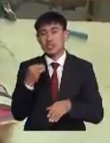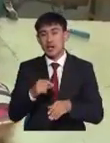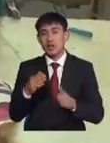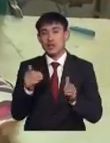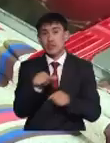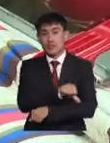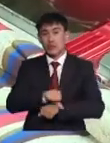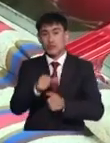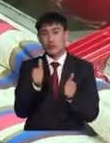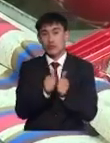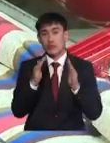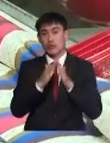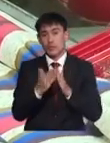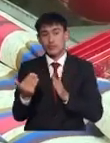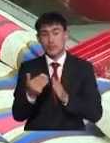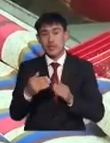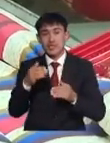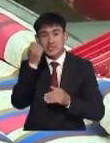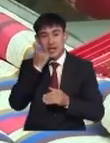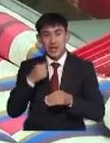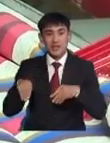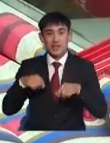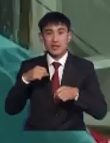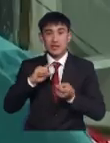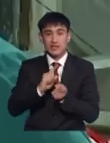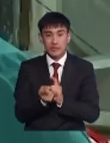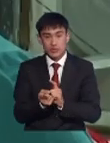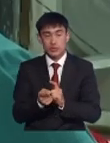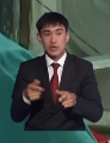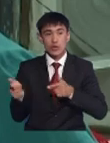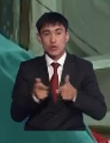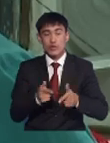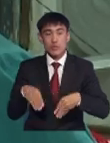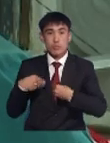Сейчас она реставрирует старые одеяла и готовит приданные невест.